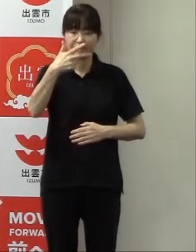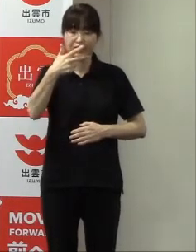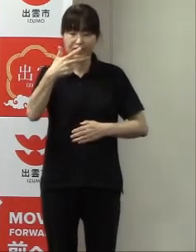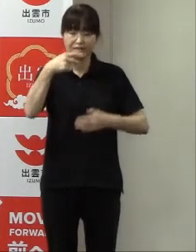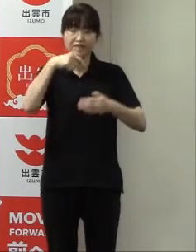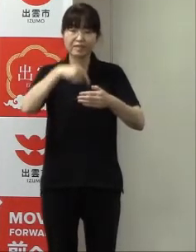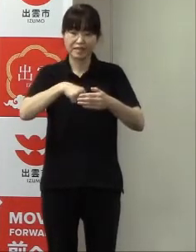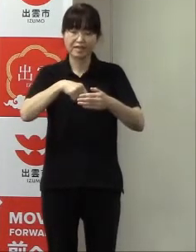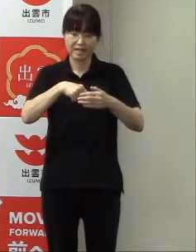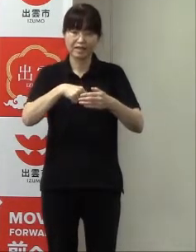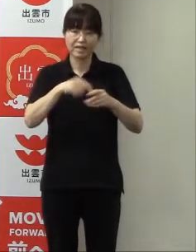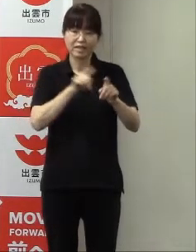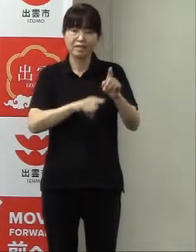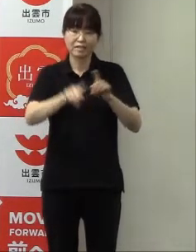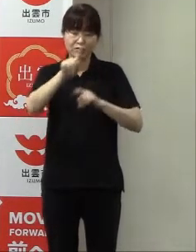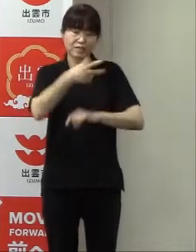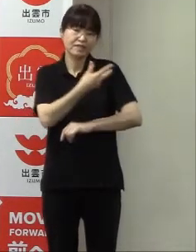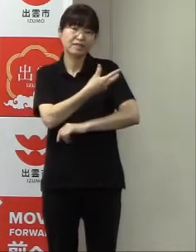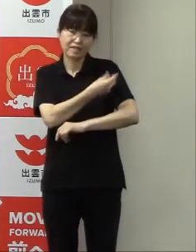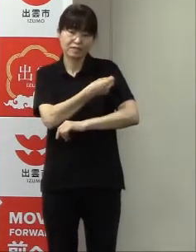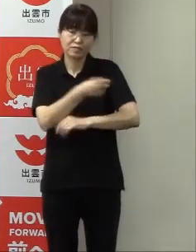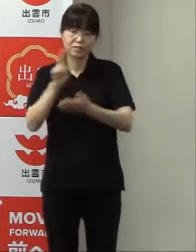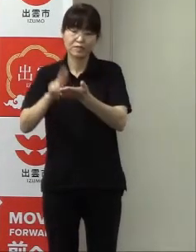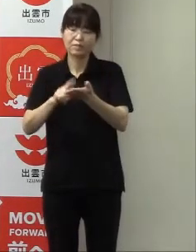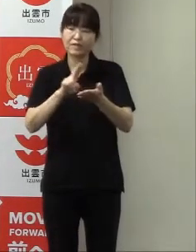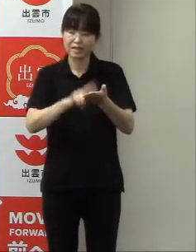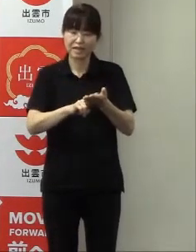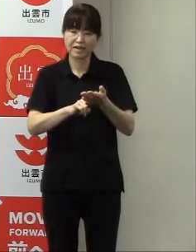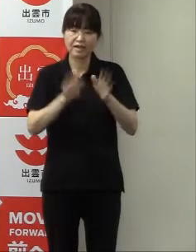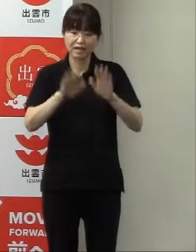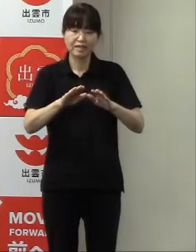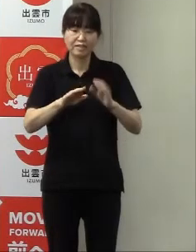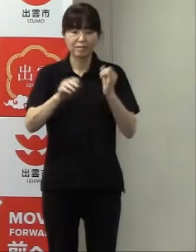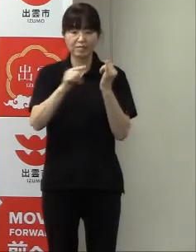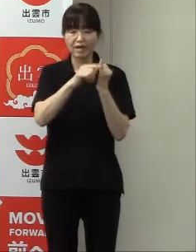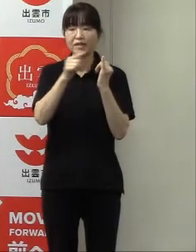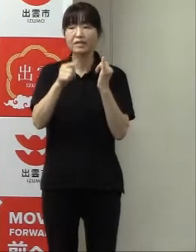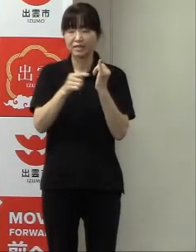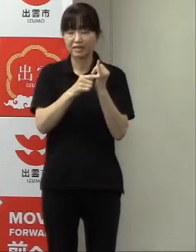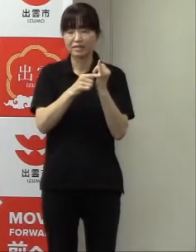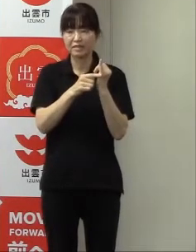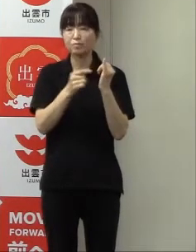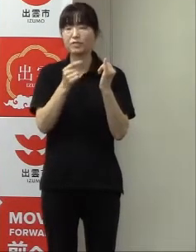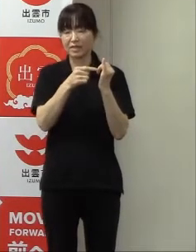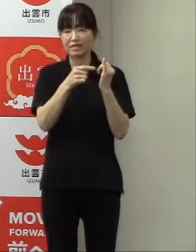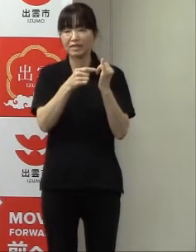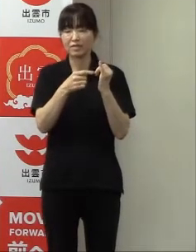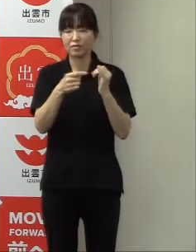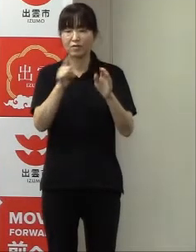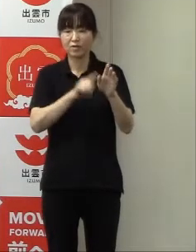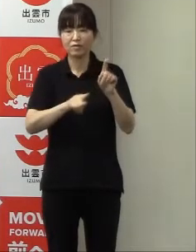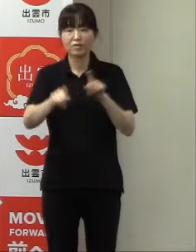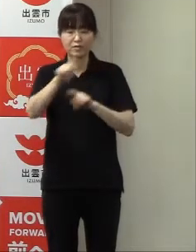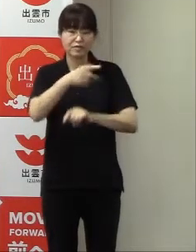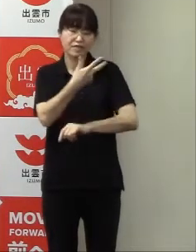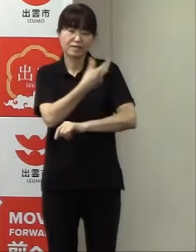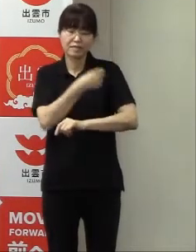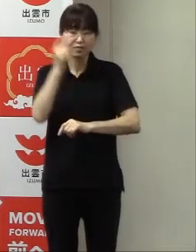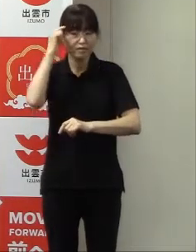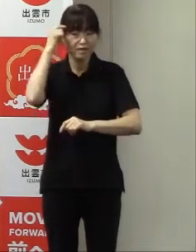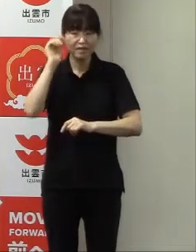で、妊婦さんなんかに対する接種というのはお考えがありますでしょうか。 これ